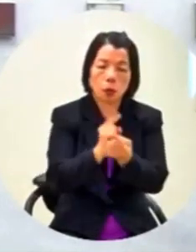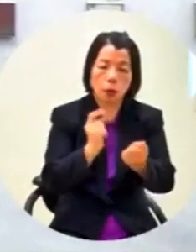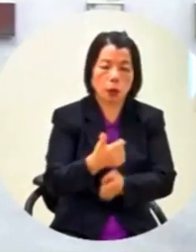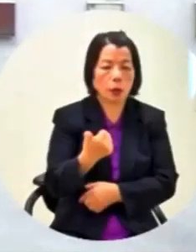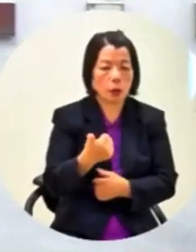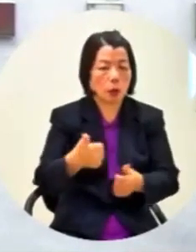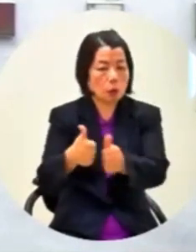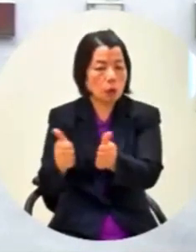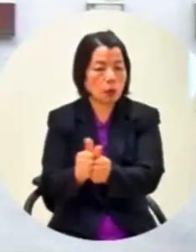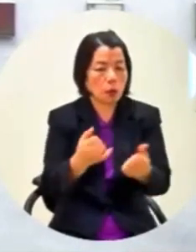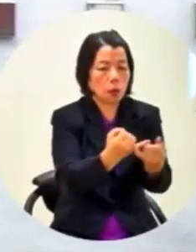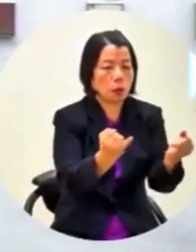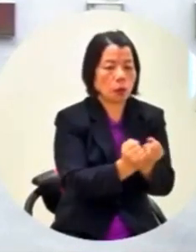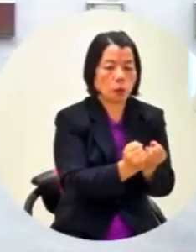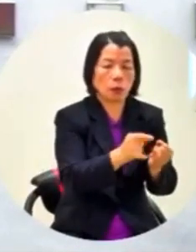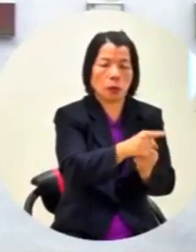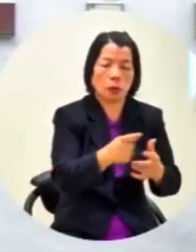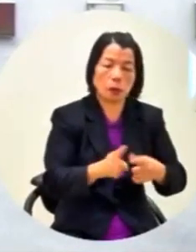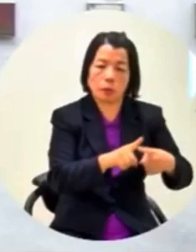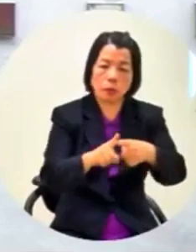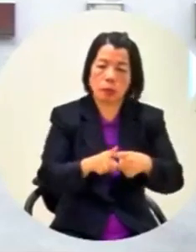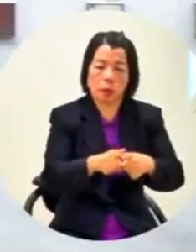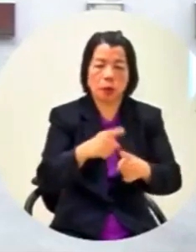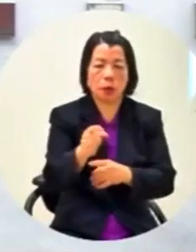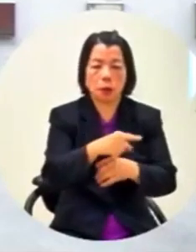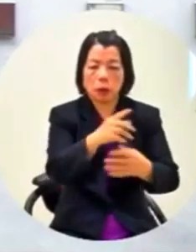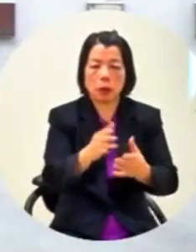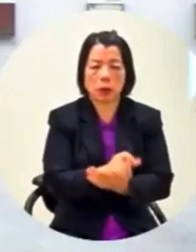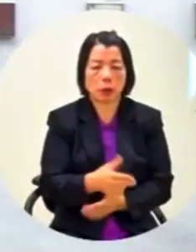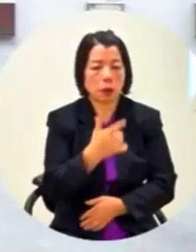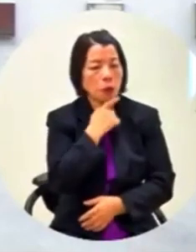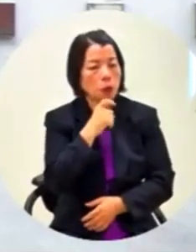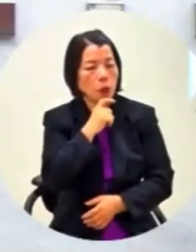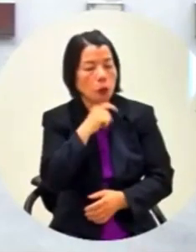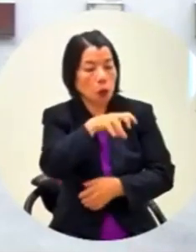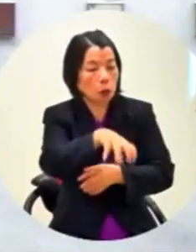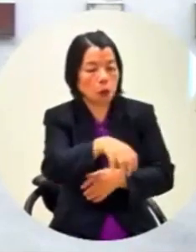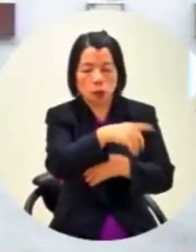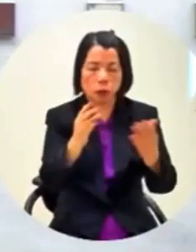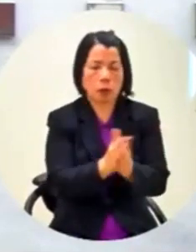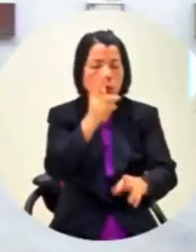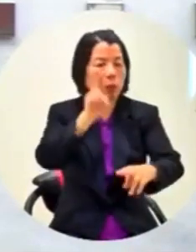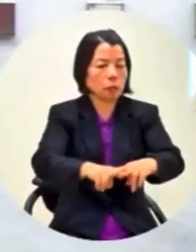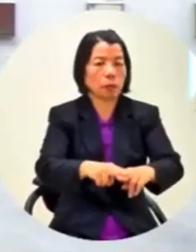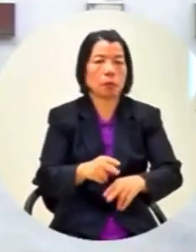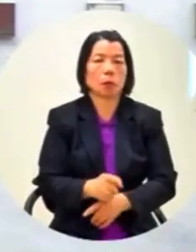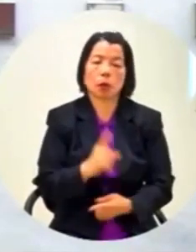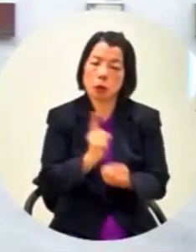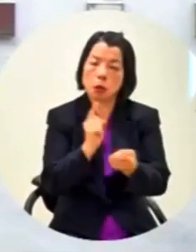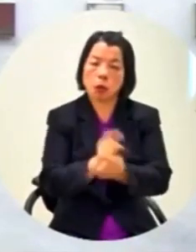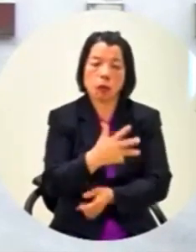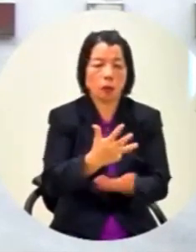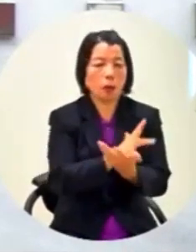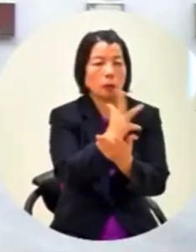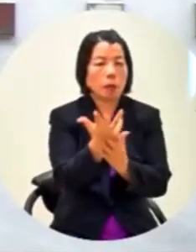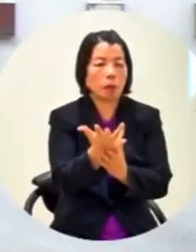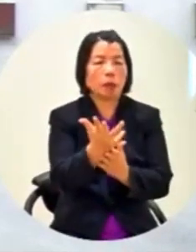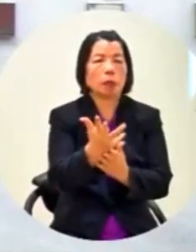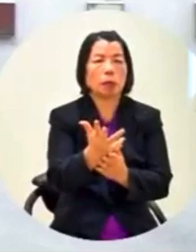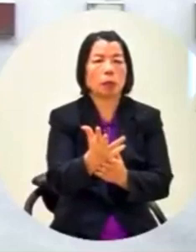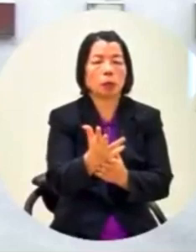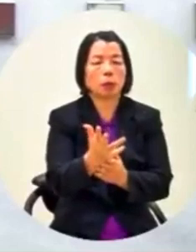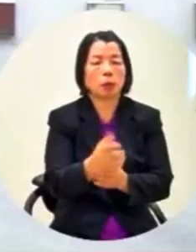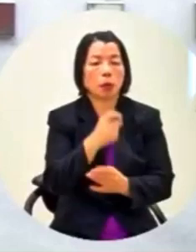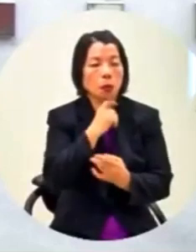侍各类的营业场所暂停营业，并且针对8大行业实施入